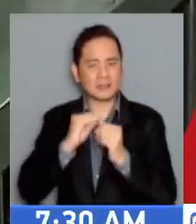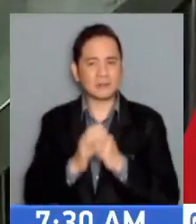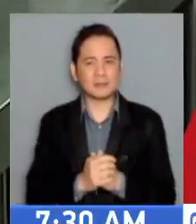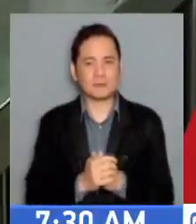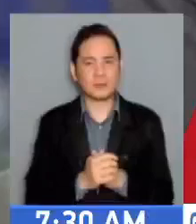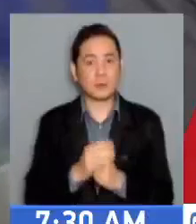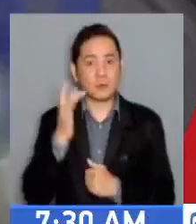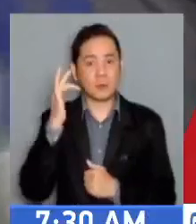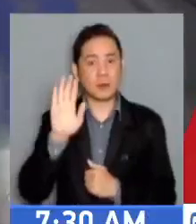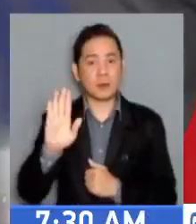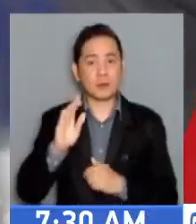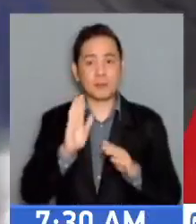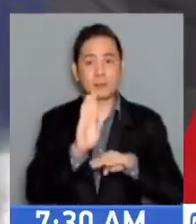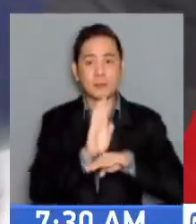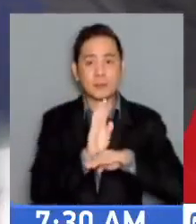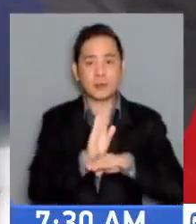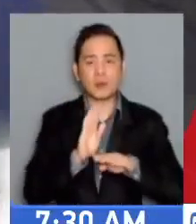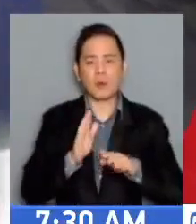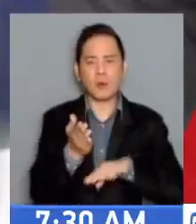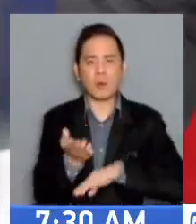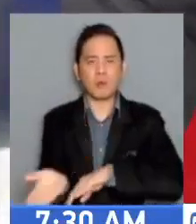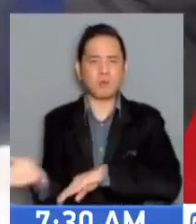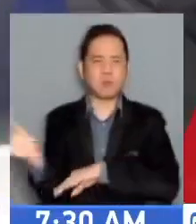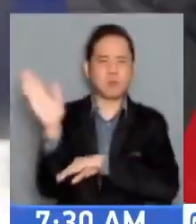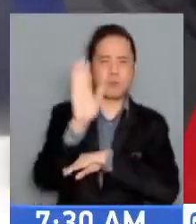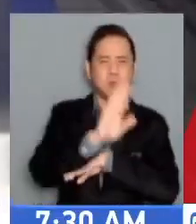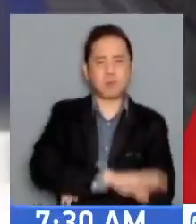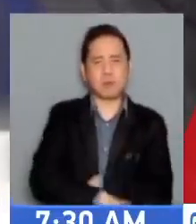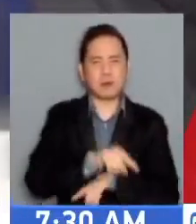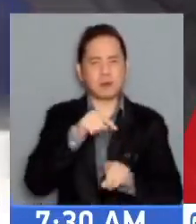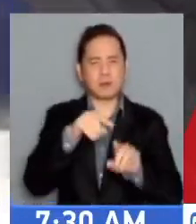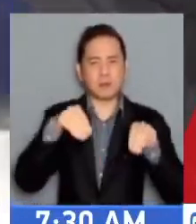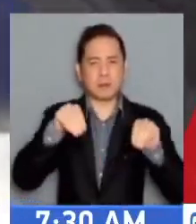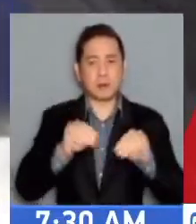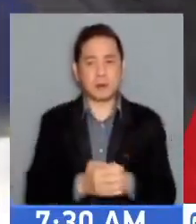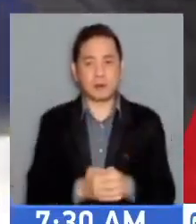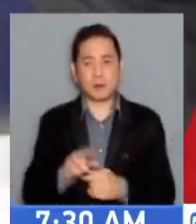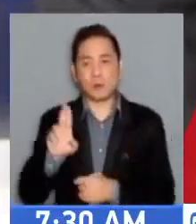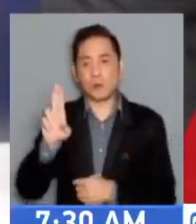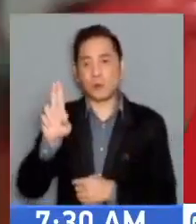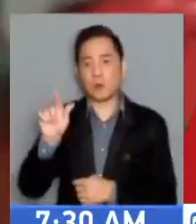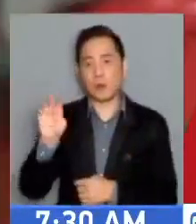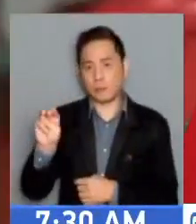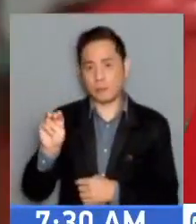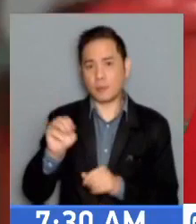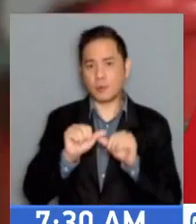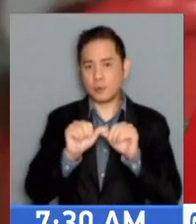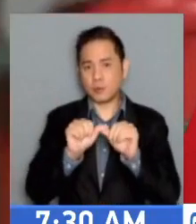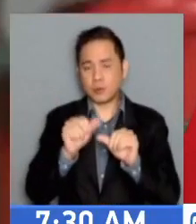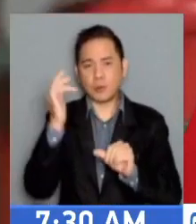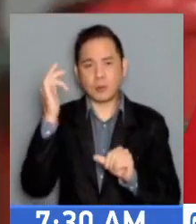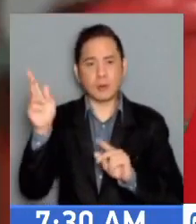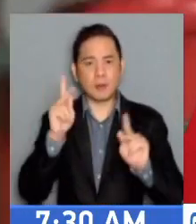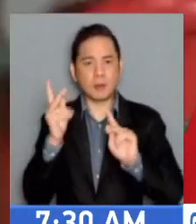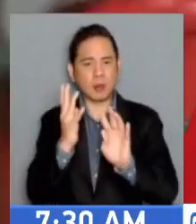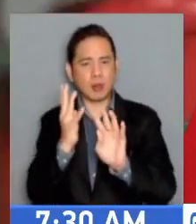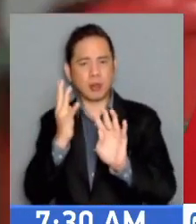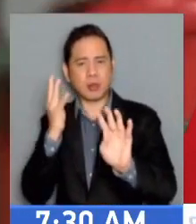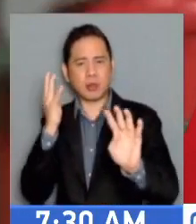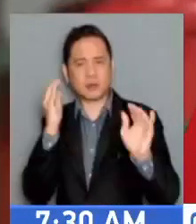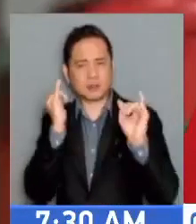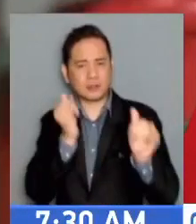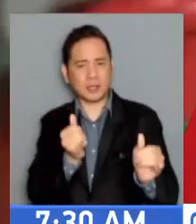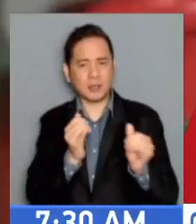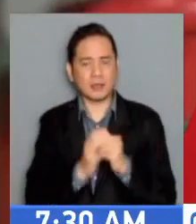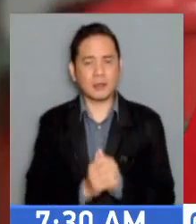Marikina Market. Tuloy-tuloy ang luto ng mga ulam dahil hindi nauubos ang mga suking nagugutom. Kaya maliban sa mga rekado, isa ang LPG